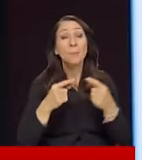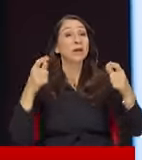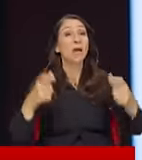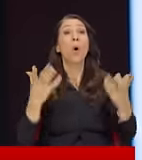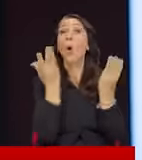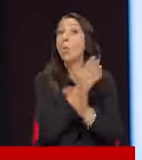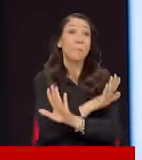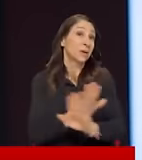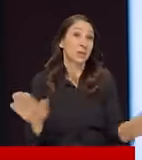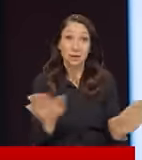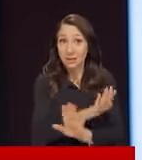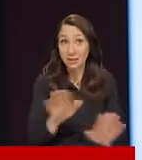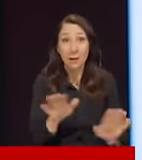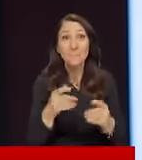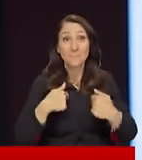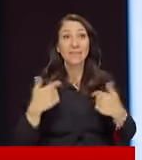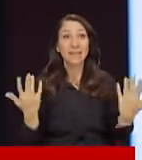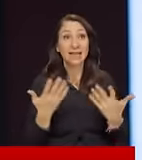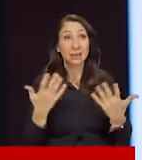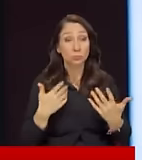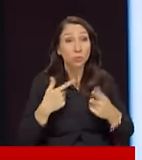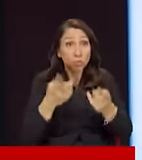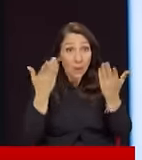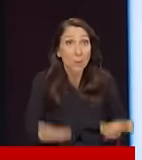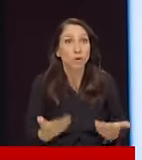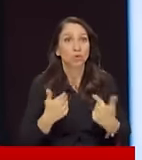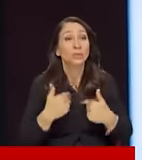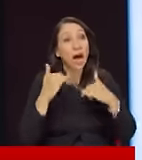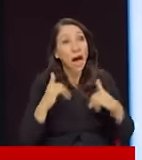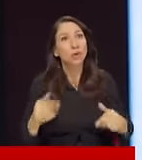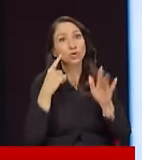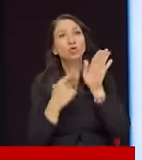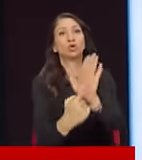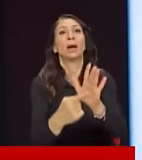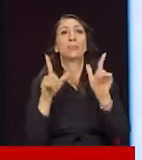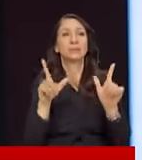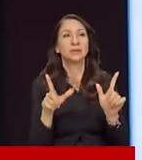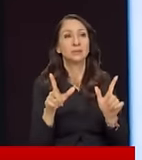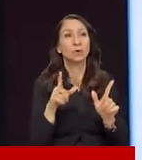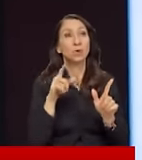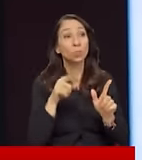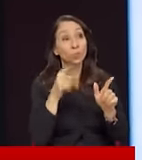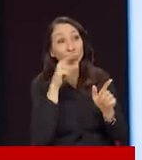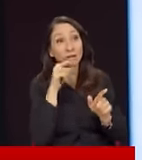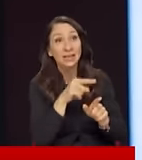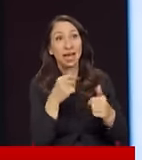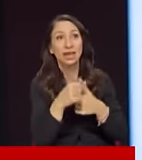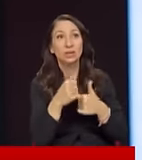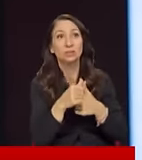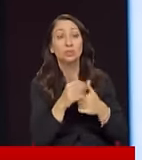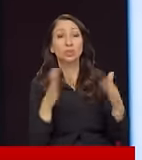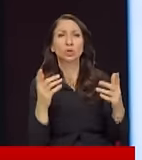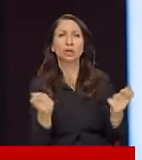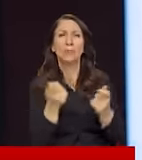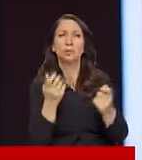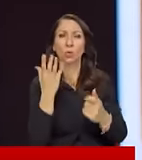olmadığını biz zaten savunucusuyuz ama bunu aynı zamanda göstermeliyiz. Bu boyutuyla da eşimin büyük